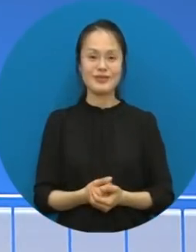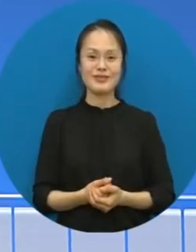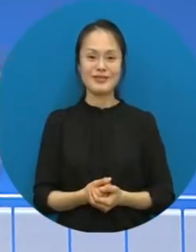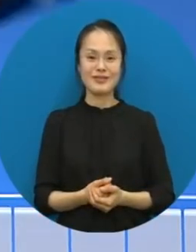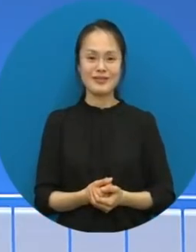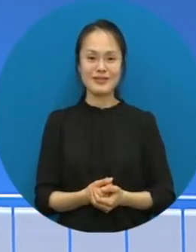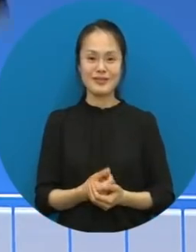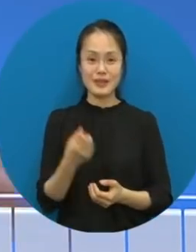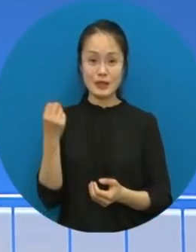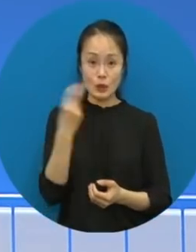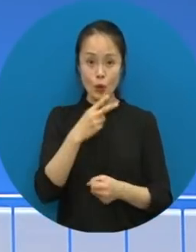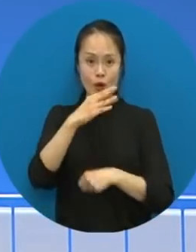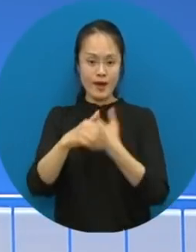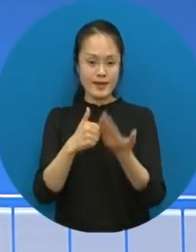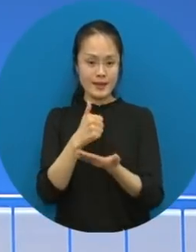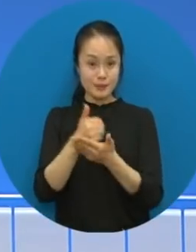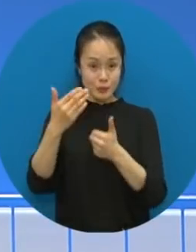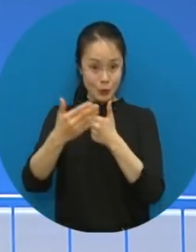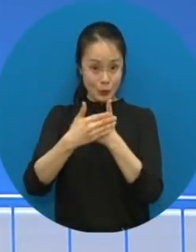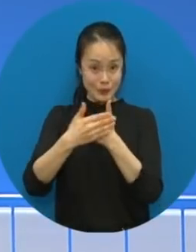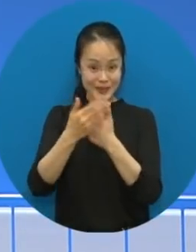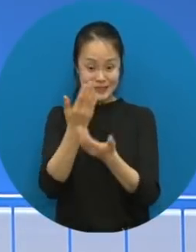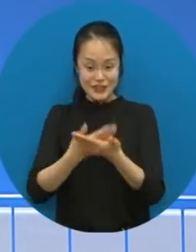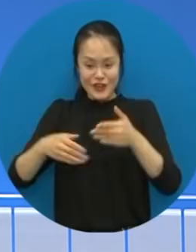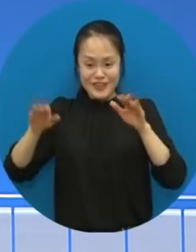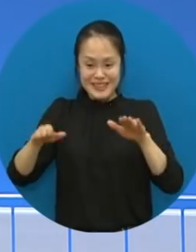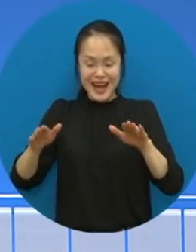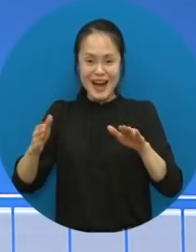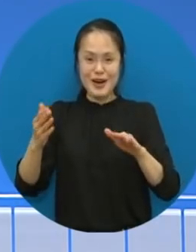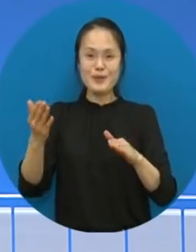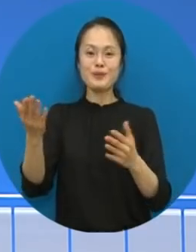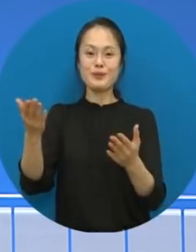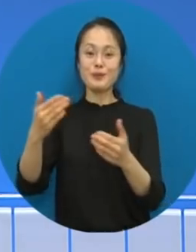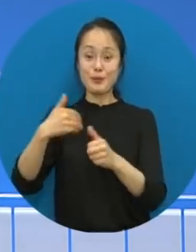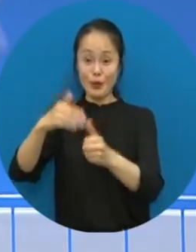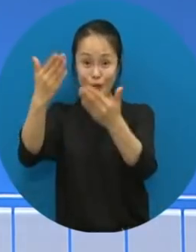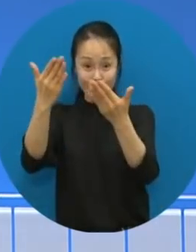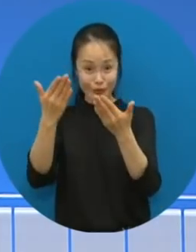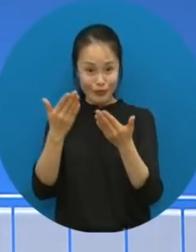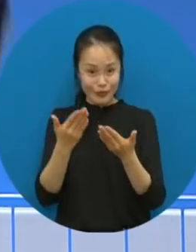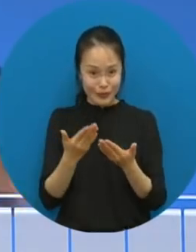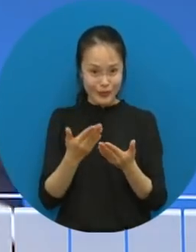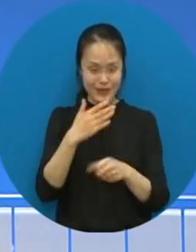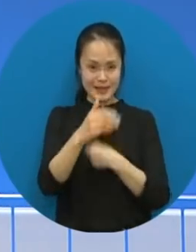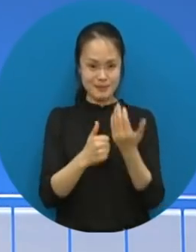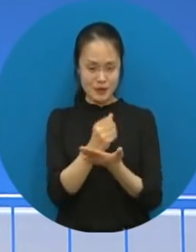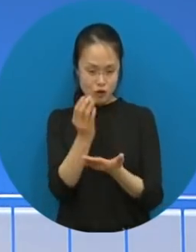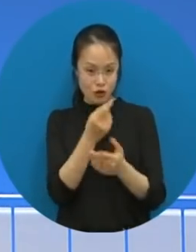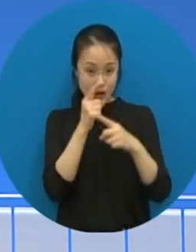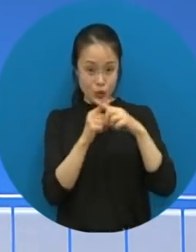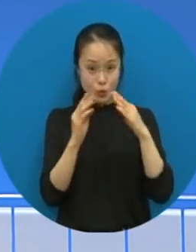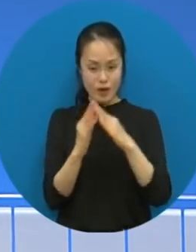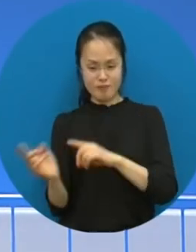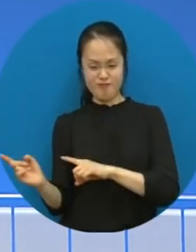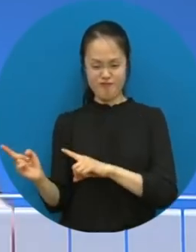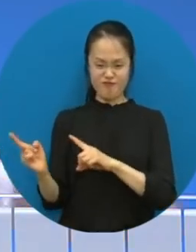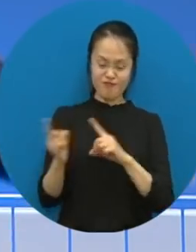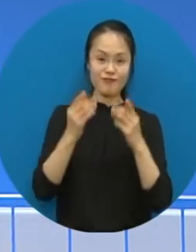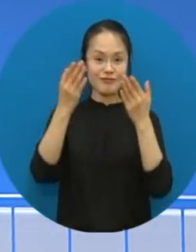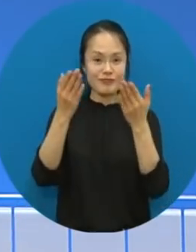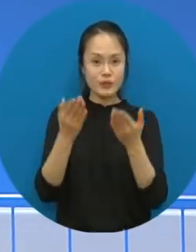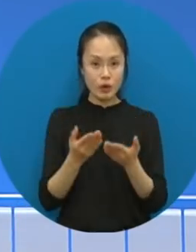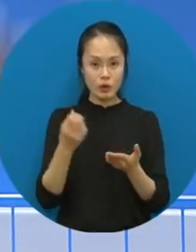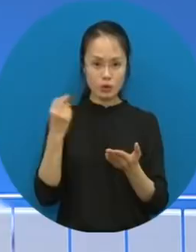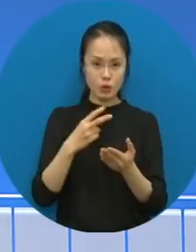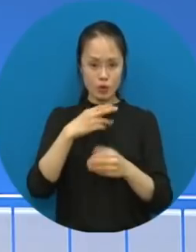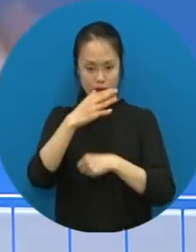하나님이 돕는 천사를 붙이시고 하나님의 거룩한 교회들이 살아나게 하시고 하나님의